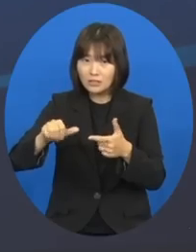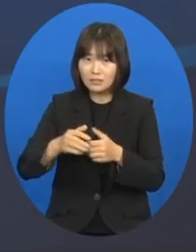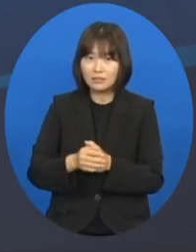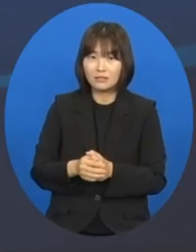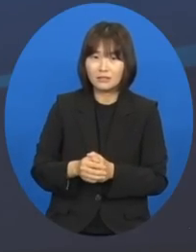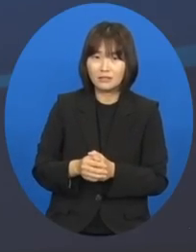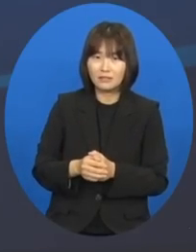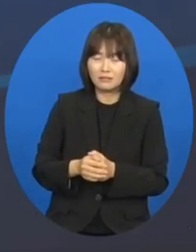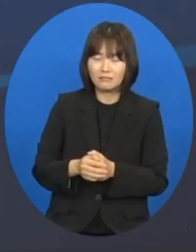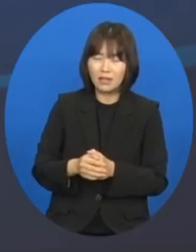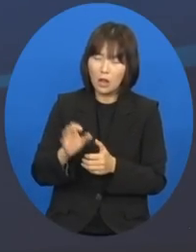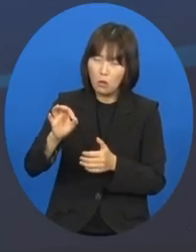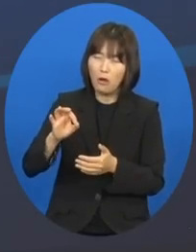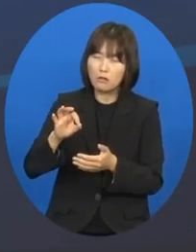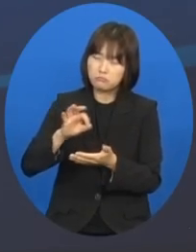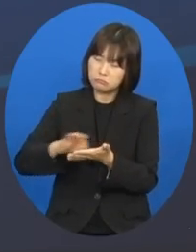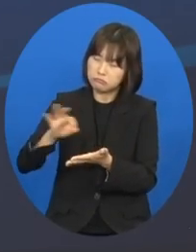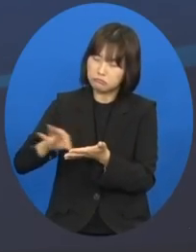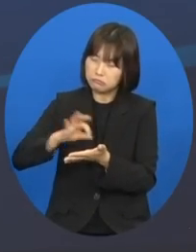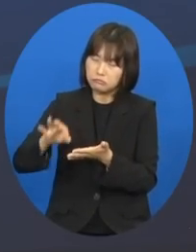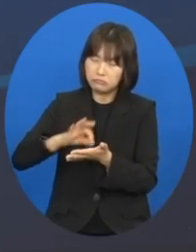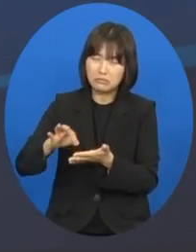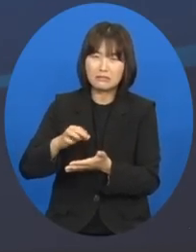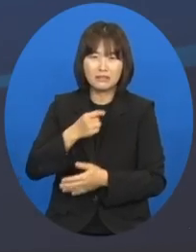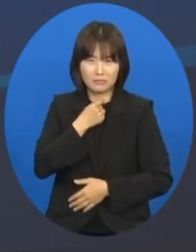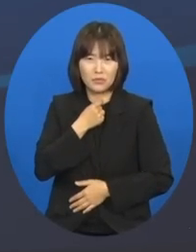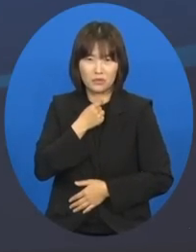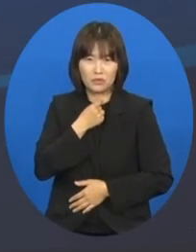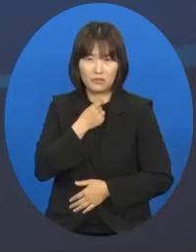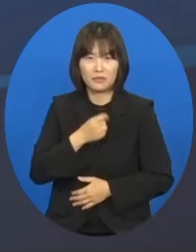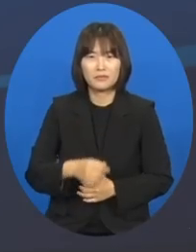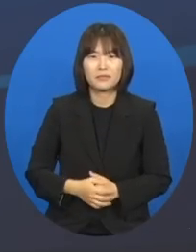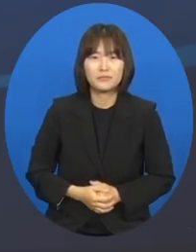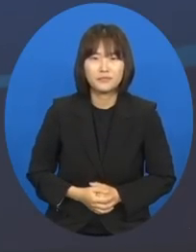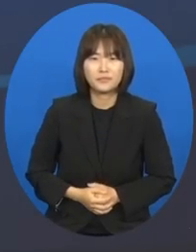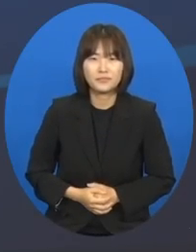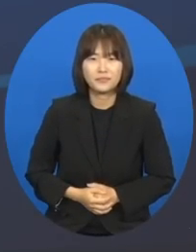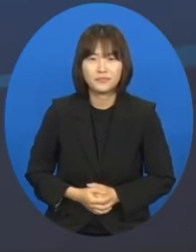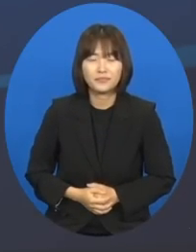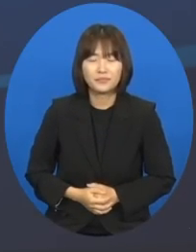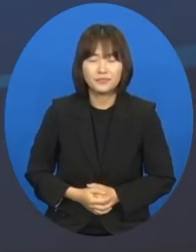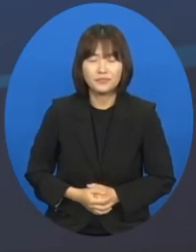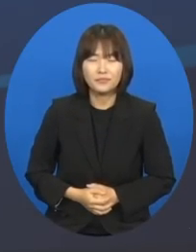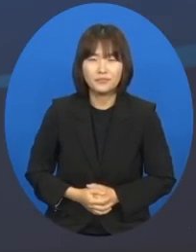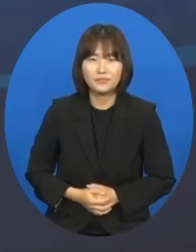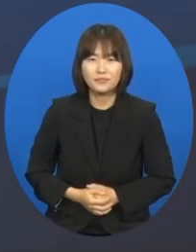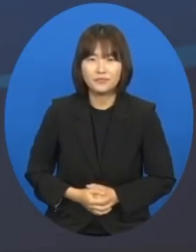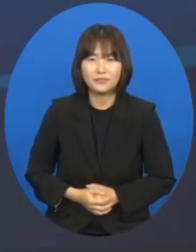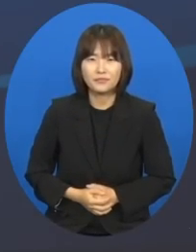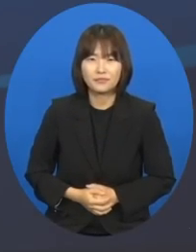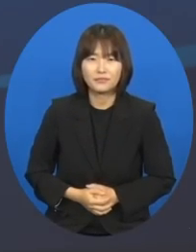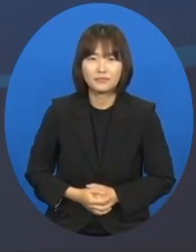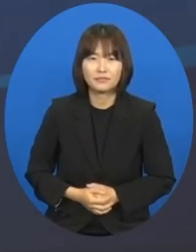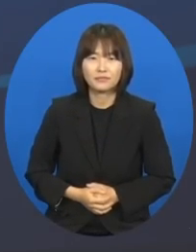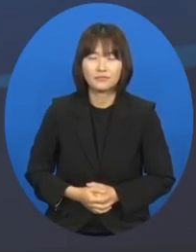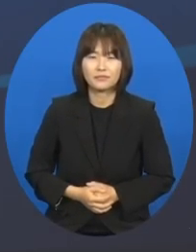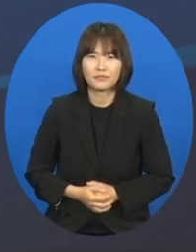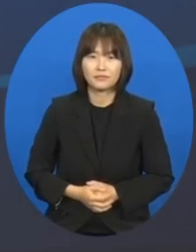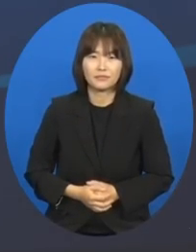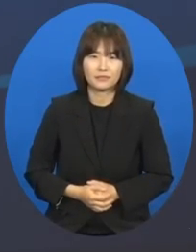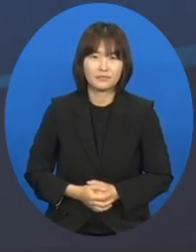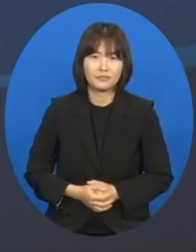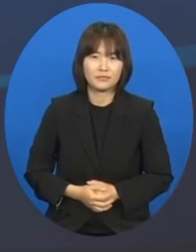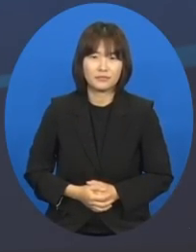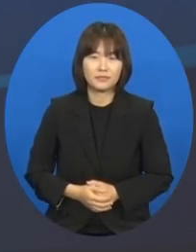돈으로 쓰고 싶어하는 그런 애거든요 얘가 유치원생 때였던 거 같아요 한 여섯 살 때인가